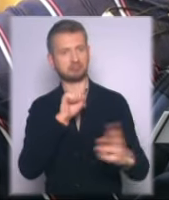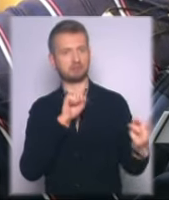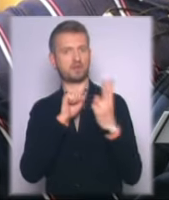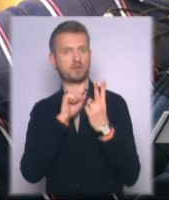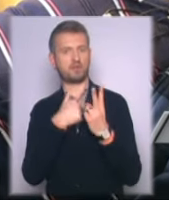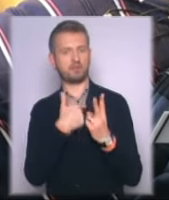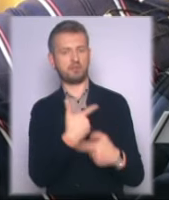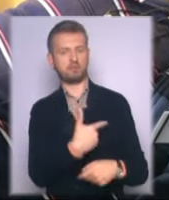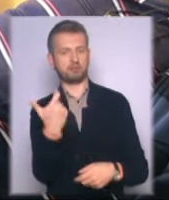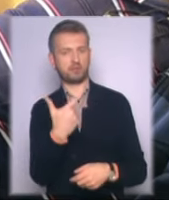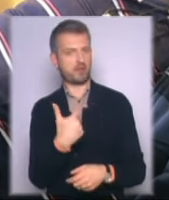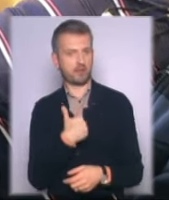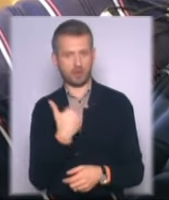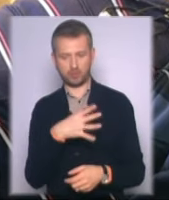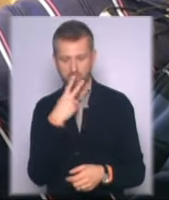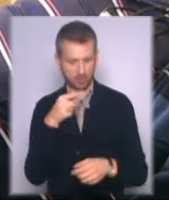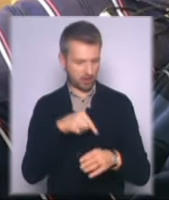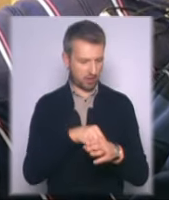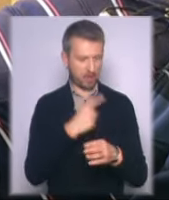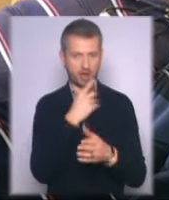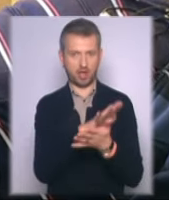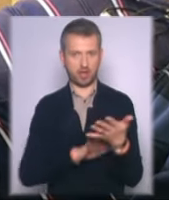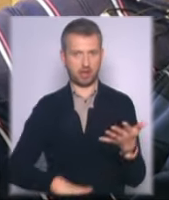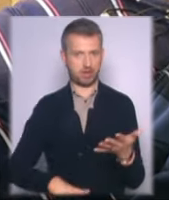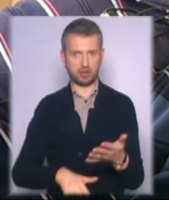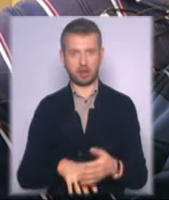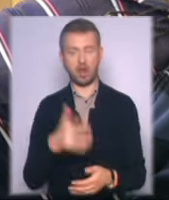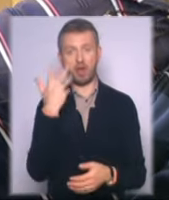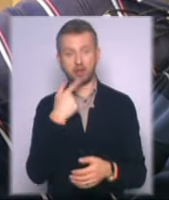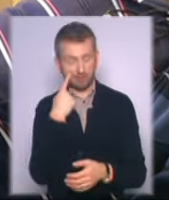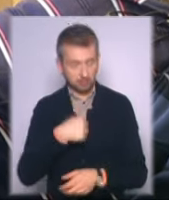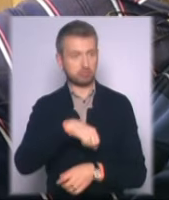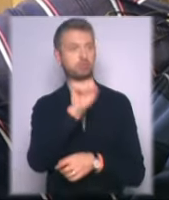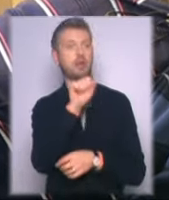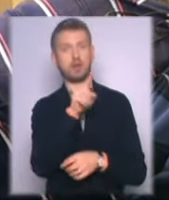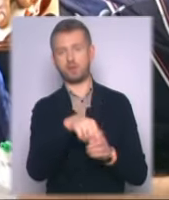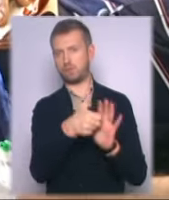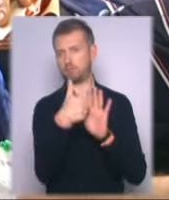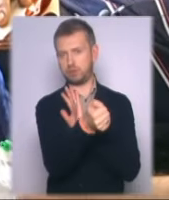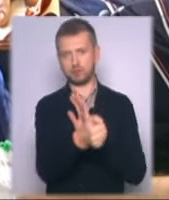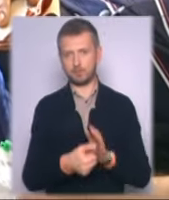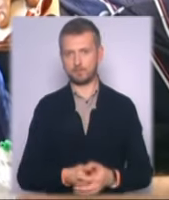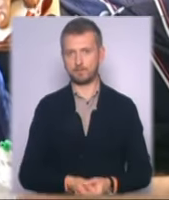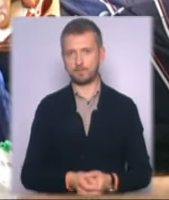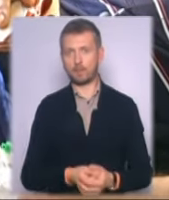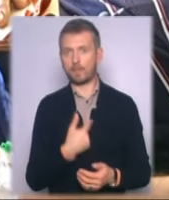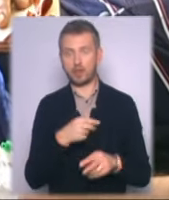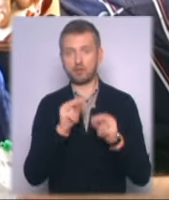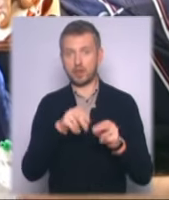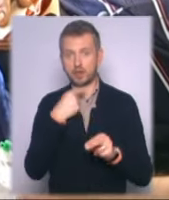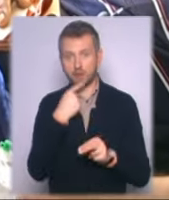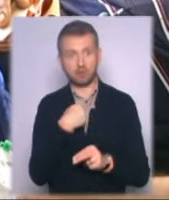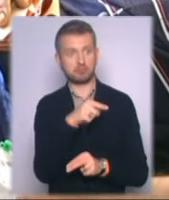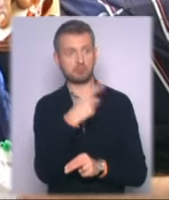м'ясо, а не на ребят. Когда я поднял голову, они назад в лес убежали, на этом все мгновение. Я просто, честно говоря, я их увидел,